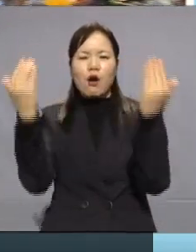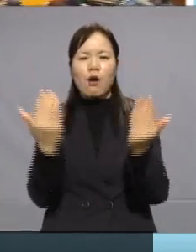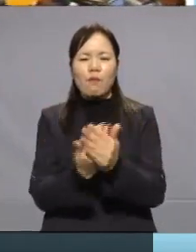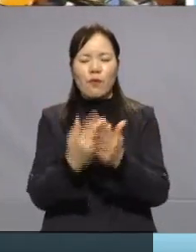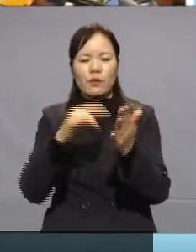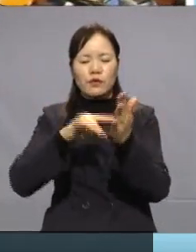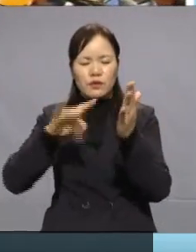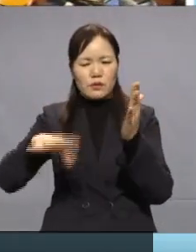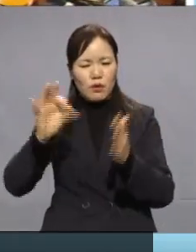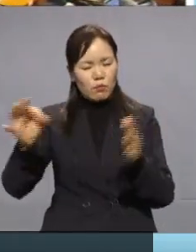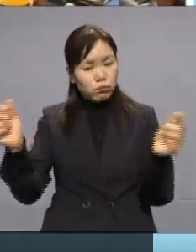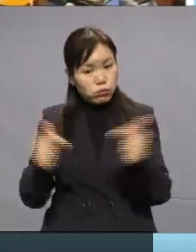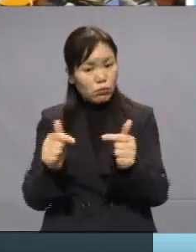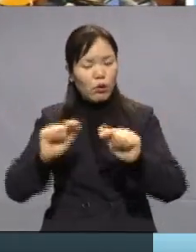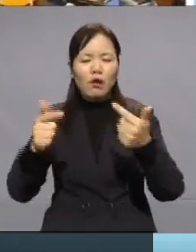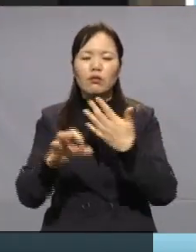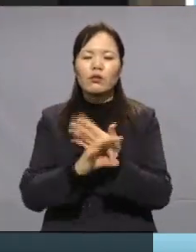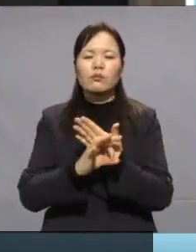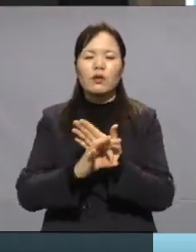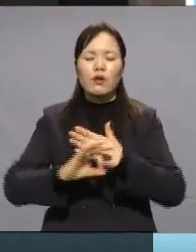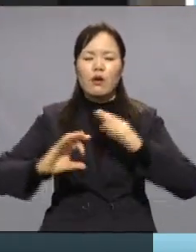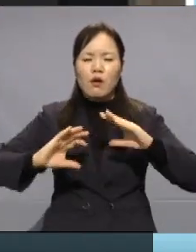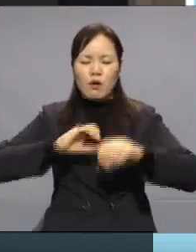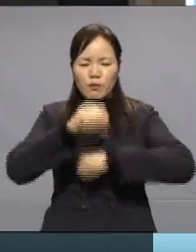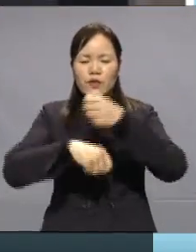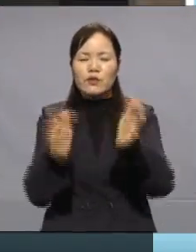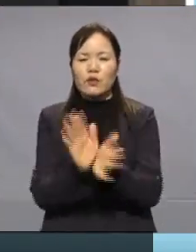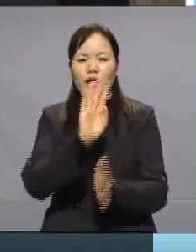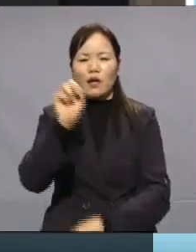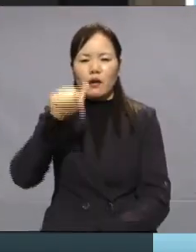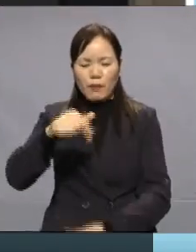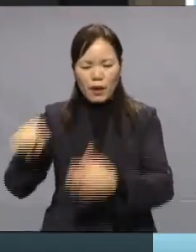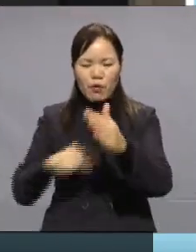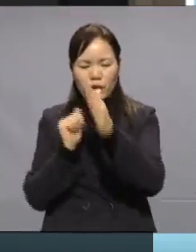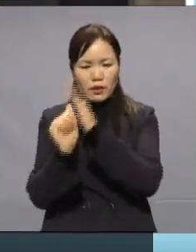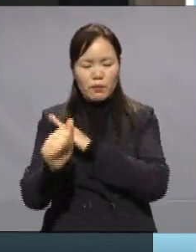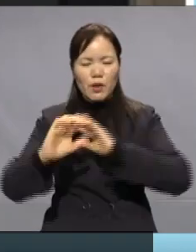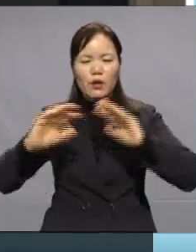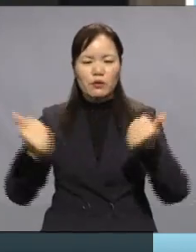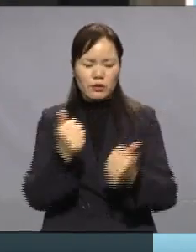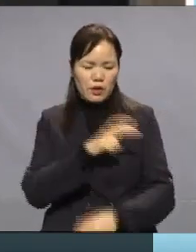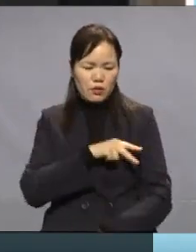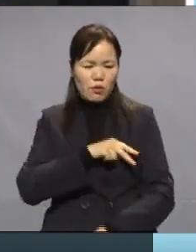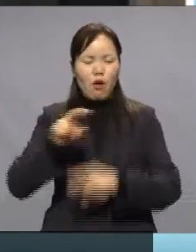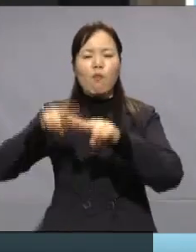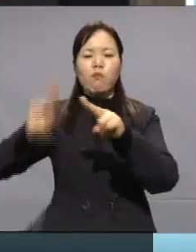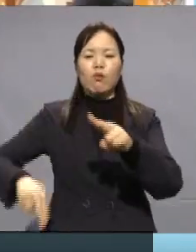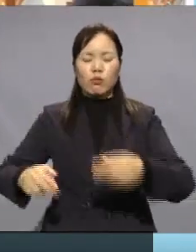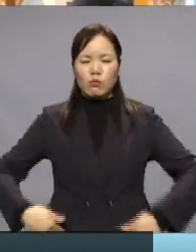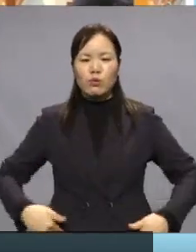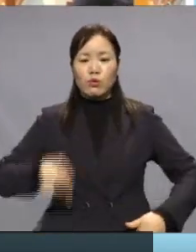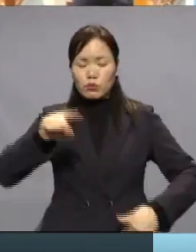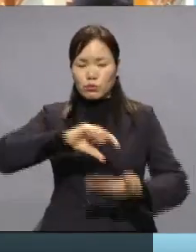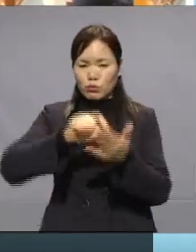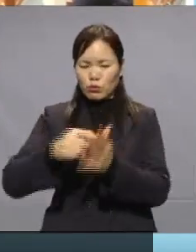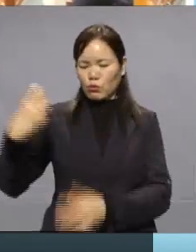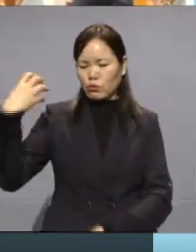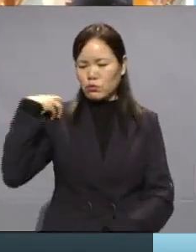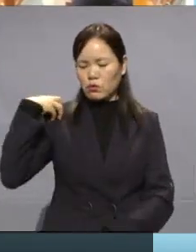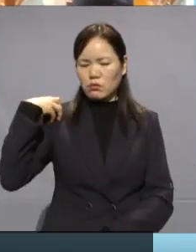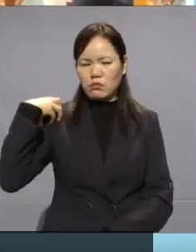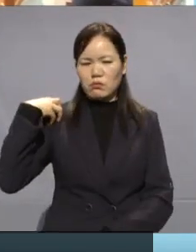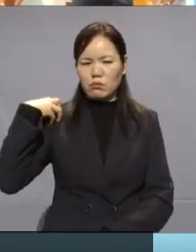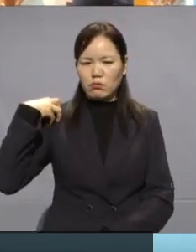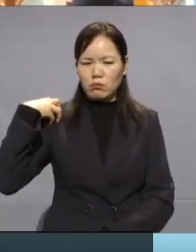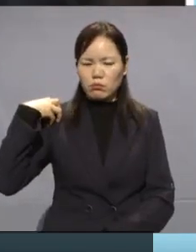삭감한다든지 아니면 적어도 민주당의 박홍근 원내대표는 국회의원직을 내려놔야 되지 않을까이 정도 책임을 우리가